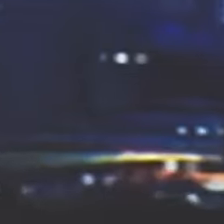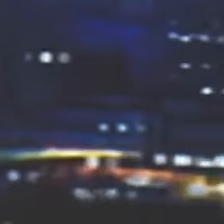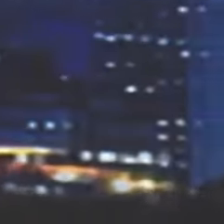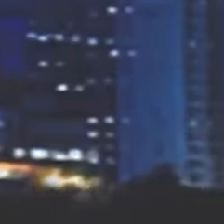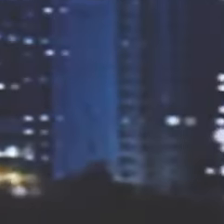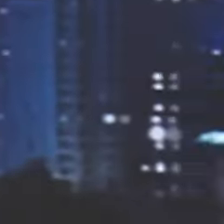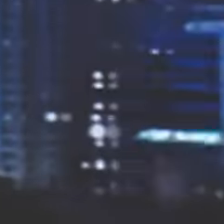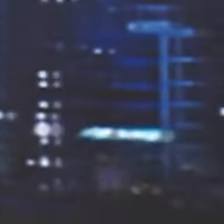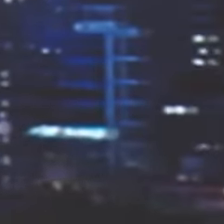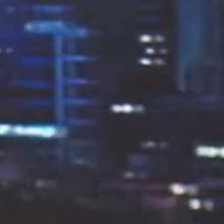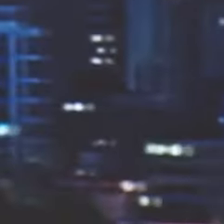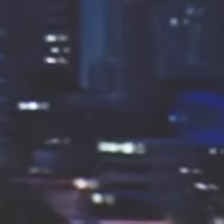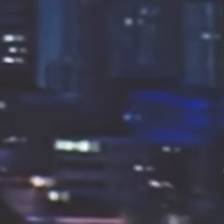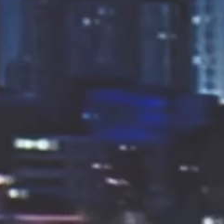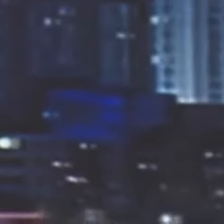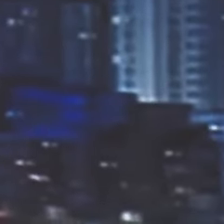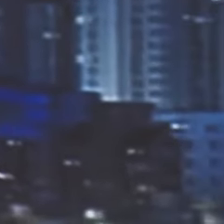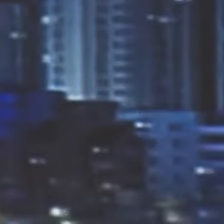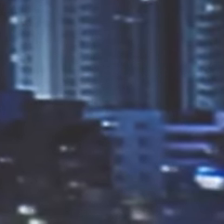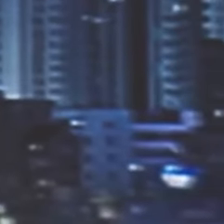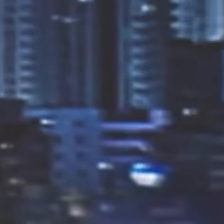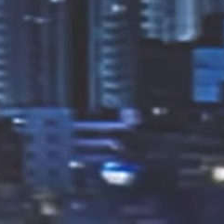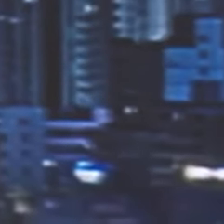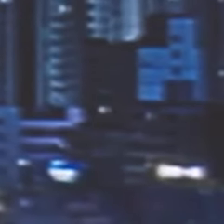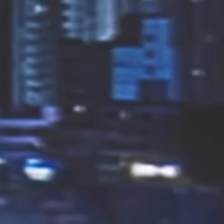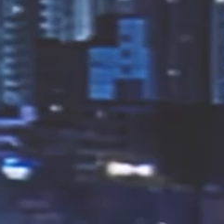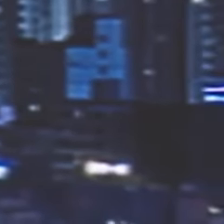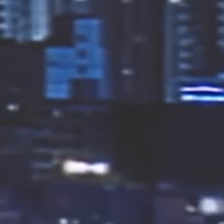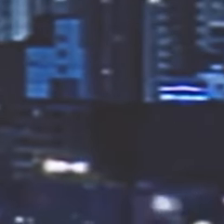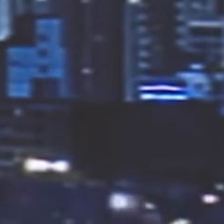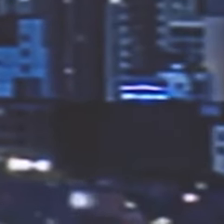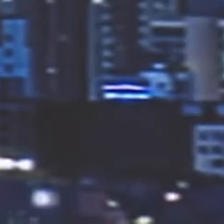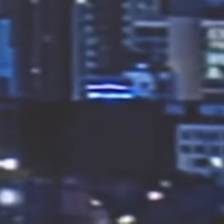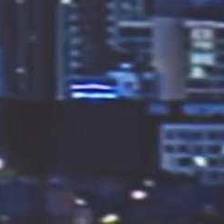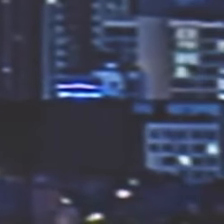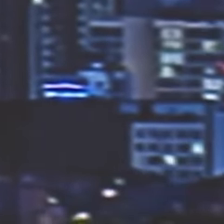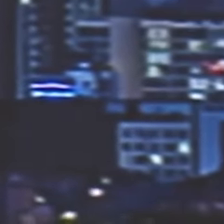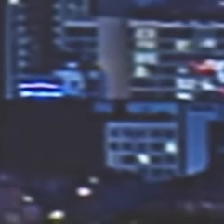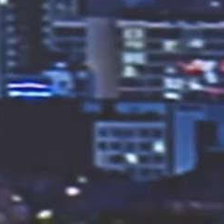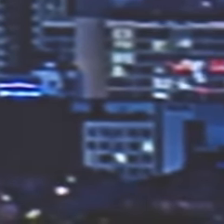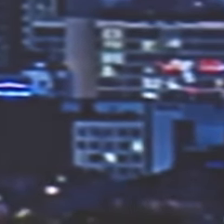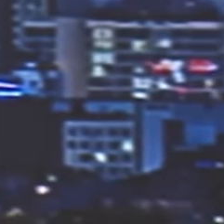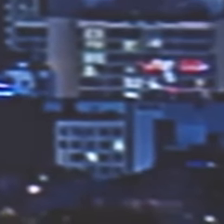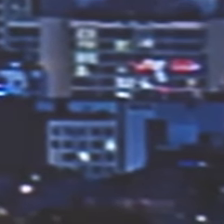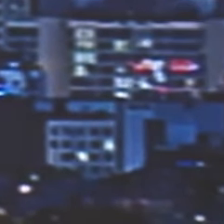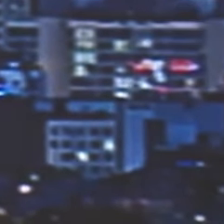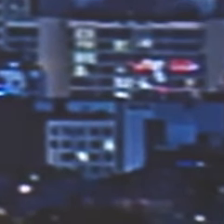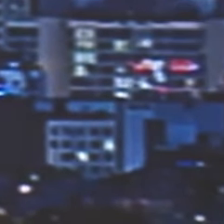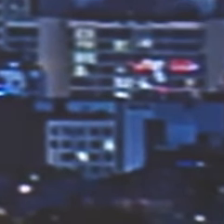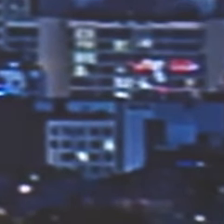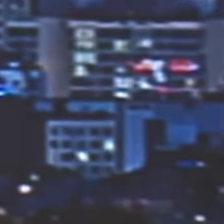JTBC 뉴스를 시청해주신 여러분 고맙습니다. 저희는 저녁 6시 50분 뉴스룸에서 뵙겠습니다.